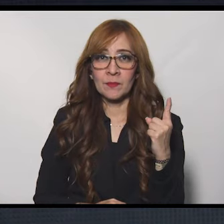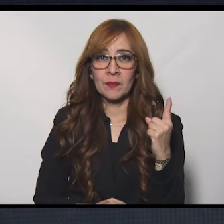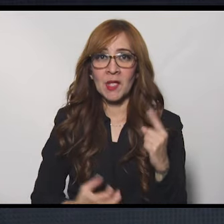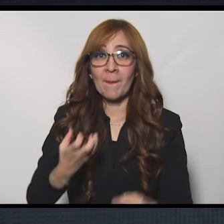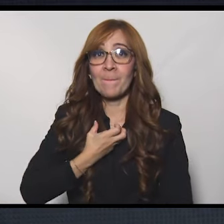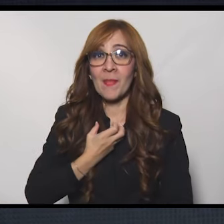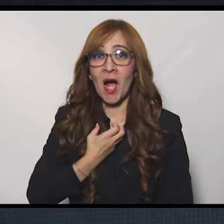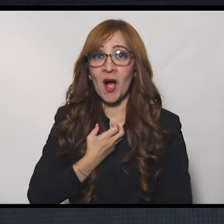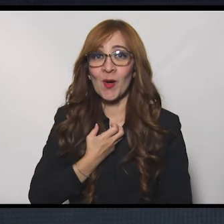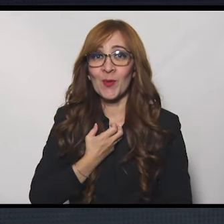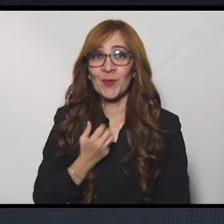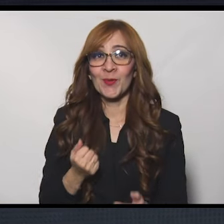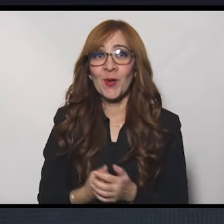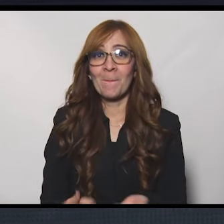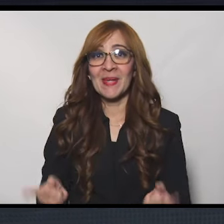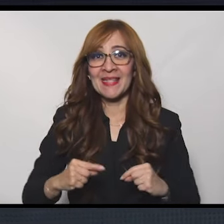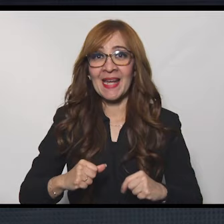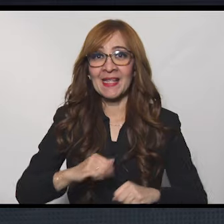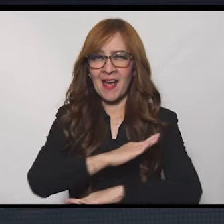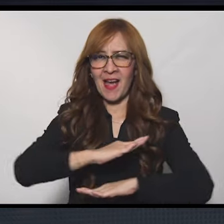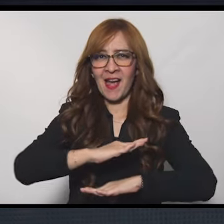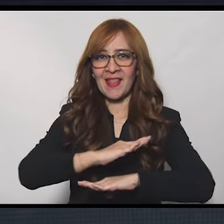Pengen jadi pemain sepak bola.